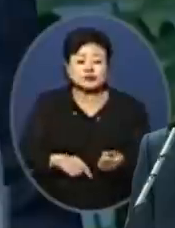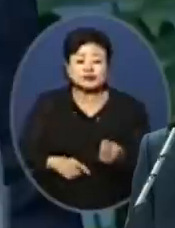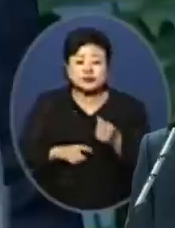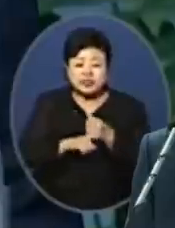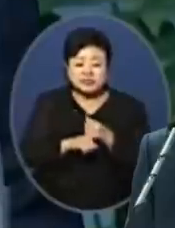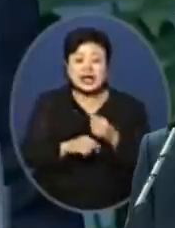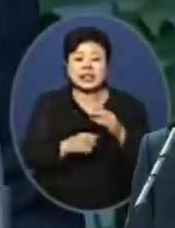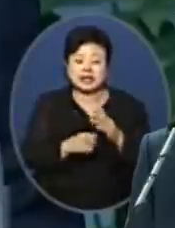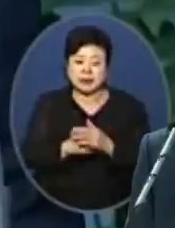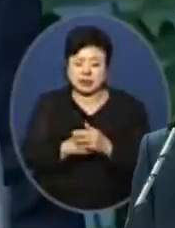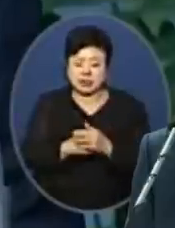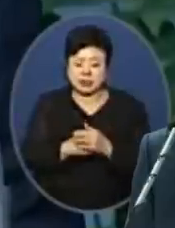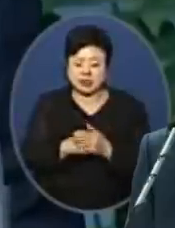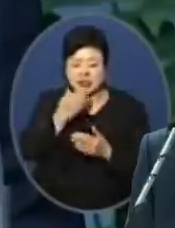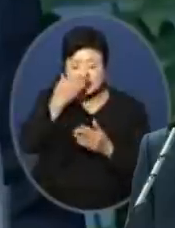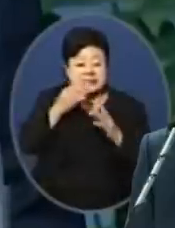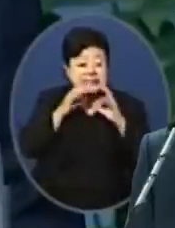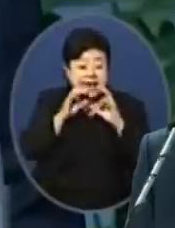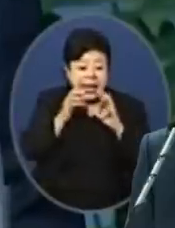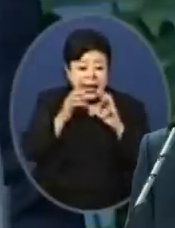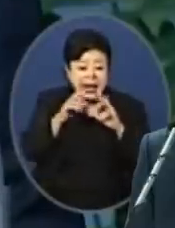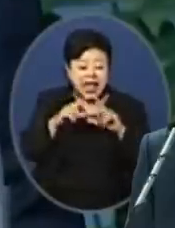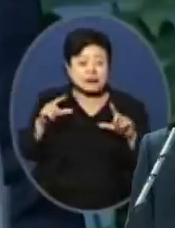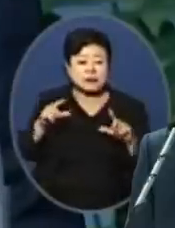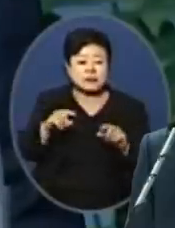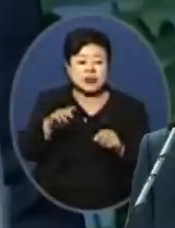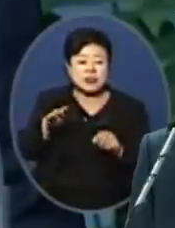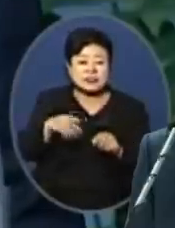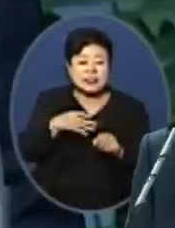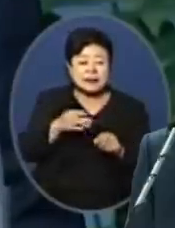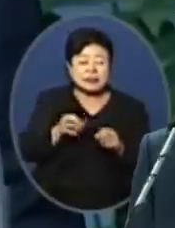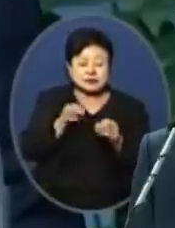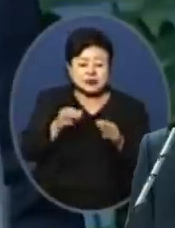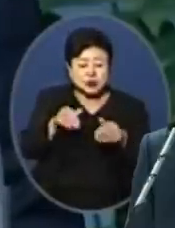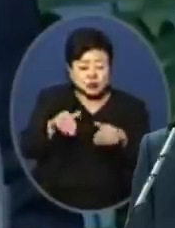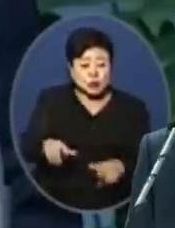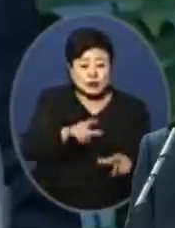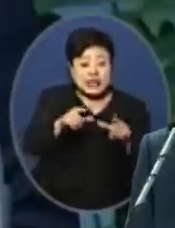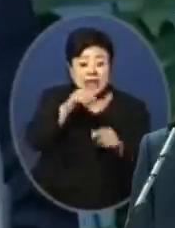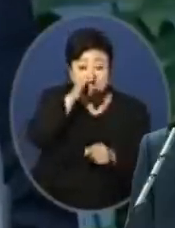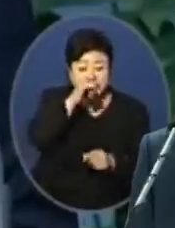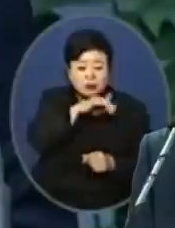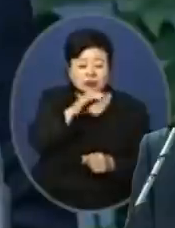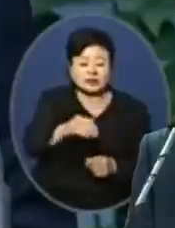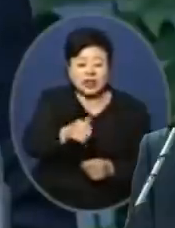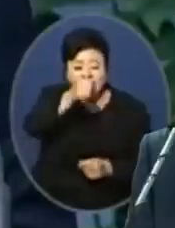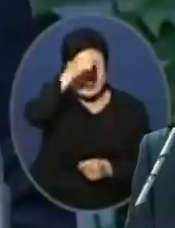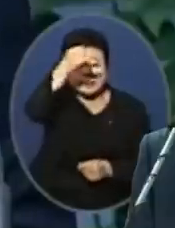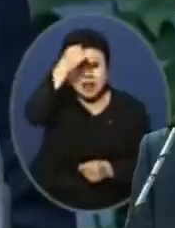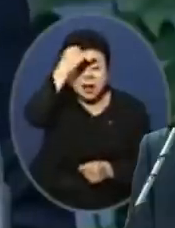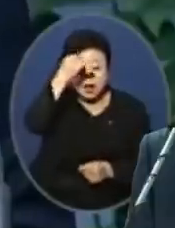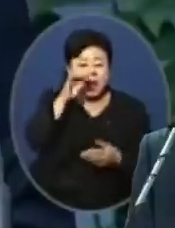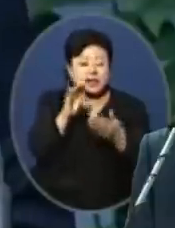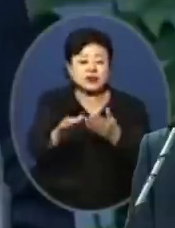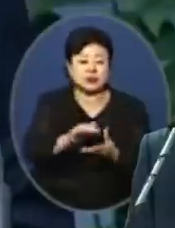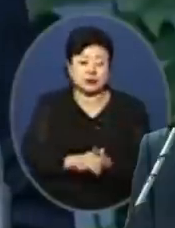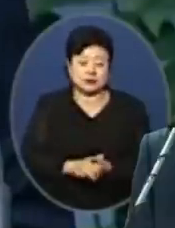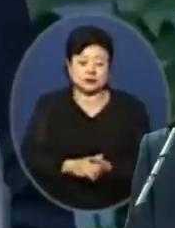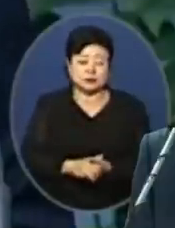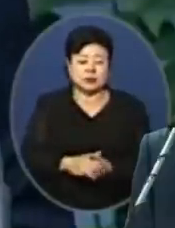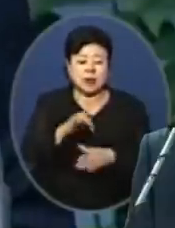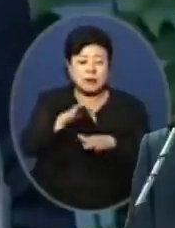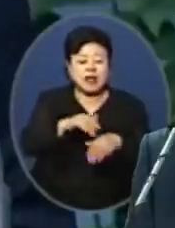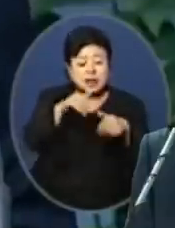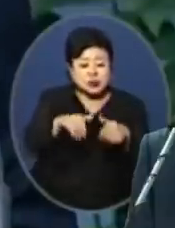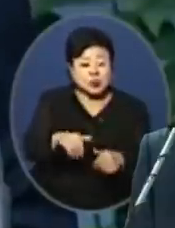때문인 것입니다. 이스라엘은 애굽에서 430년 종살이 했지만 우리는 아담과 하와 이후로